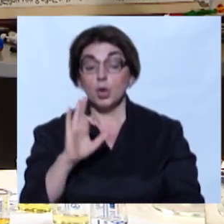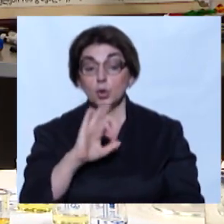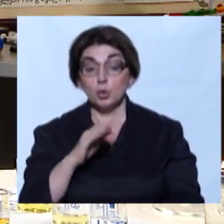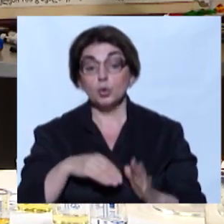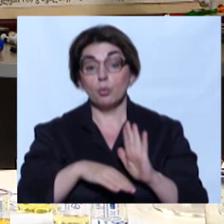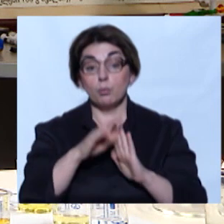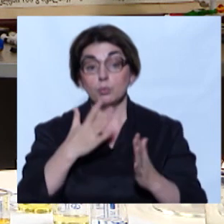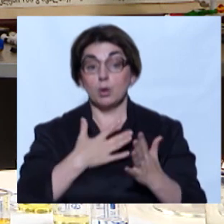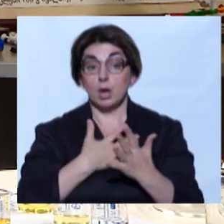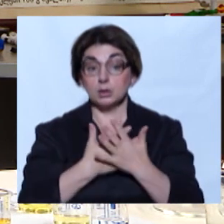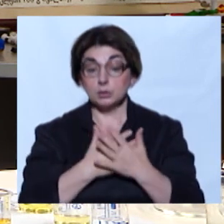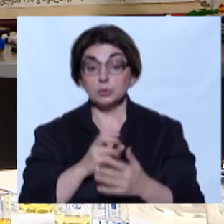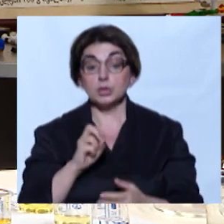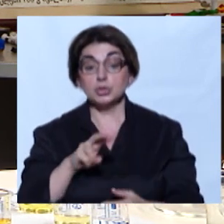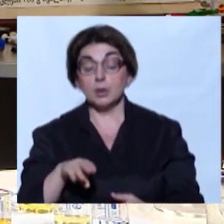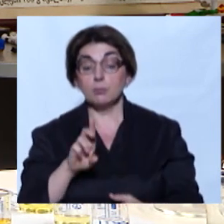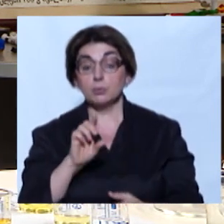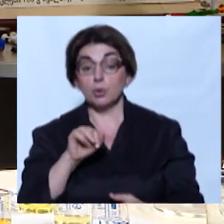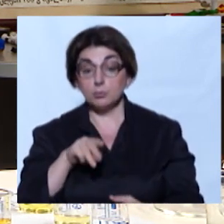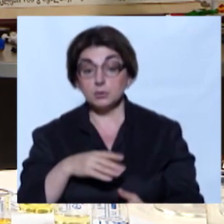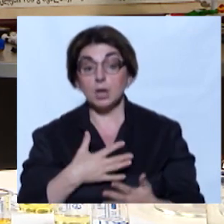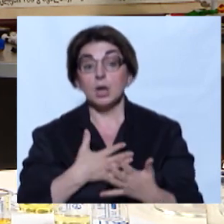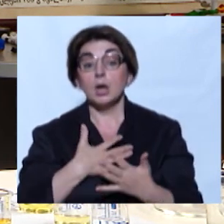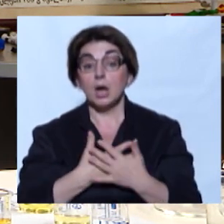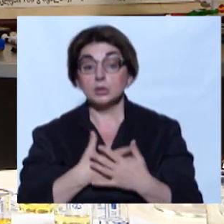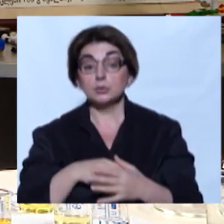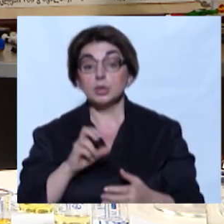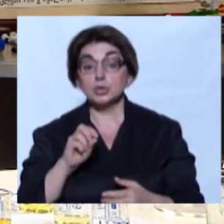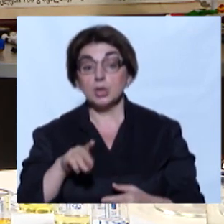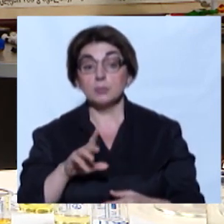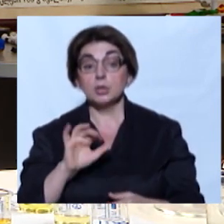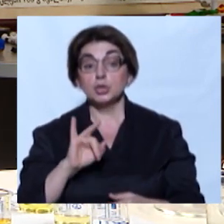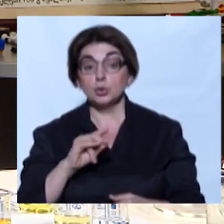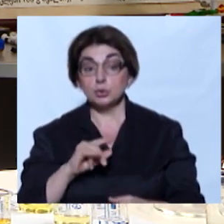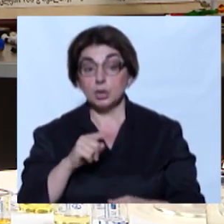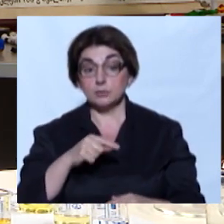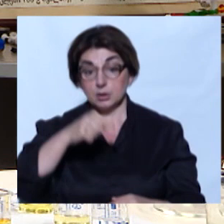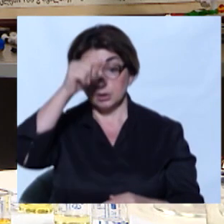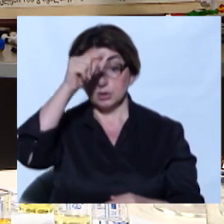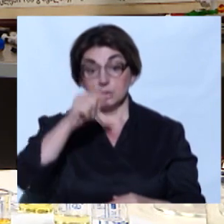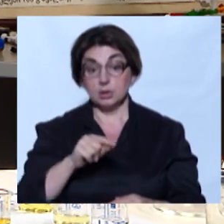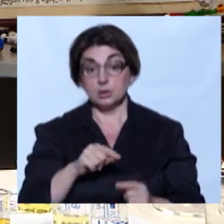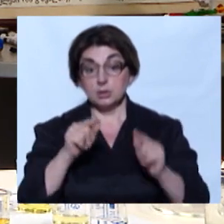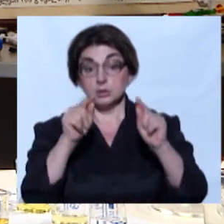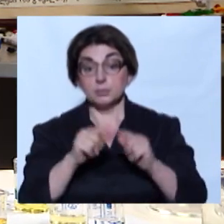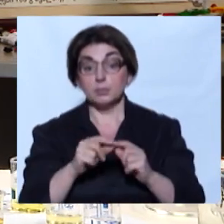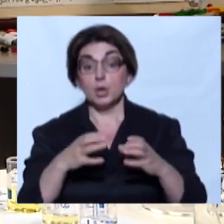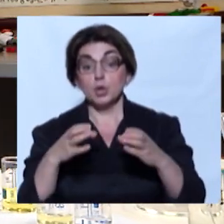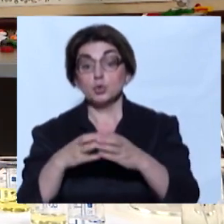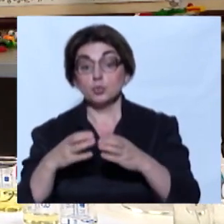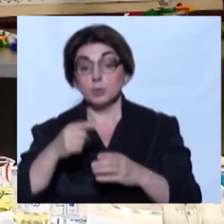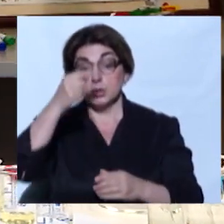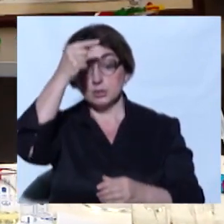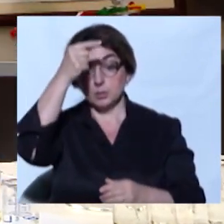უფრო აქტიურია ვიდრე ბრომი და უფრო აქტიურია ვიდრე იოდი. ასე რომ შეგვიძლია ვთქვათ, რომ ჯგუფში